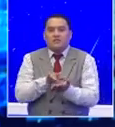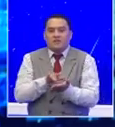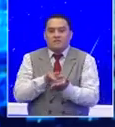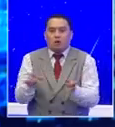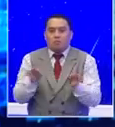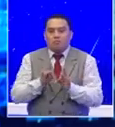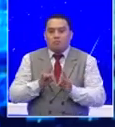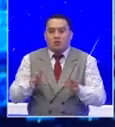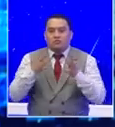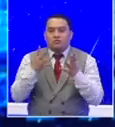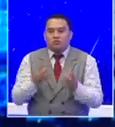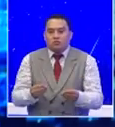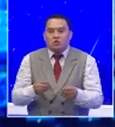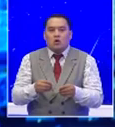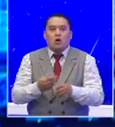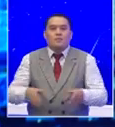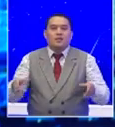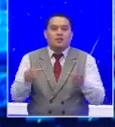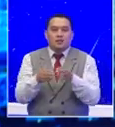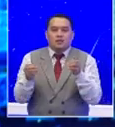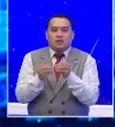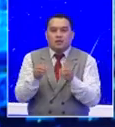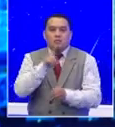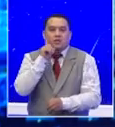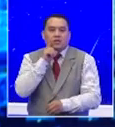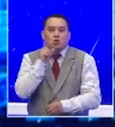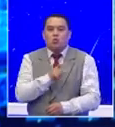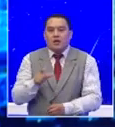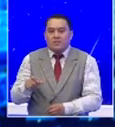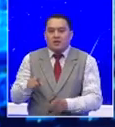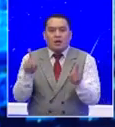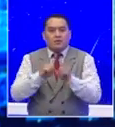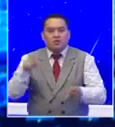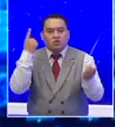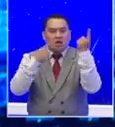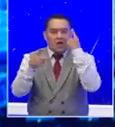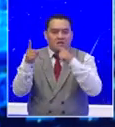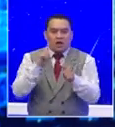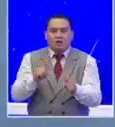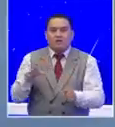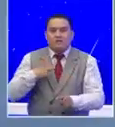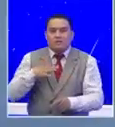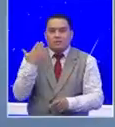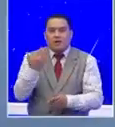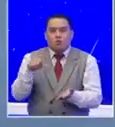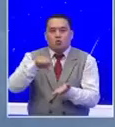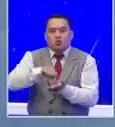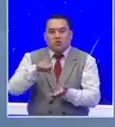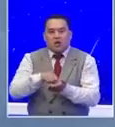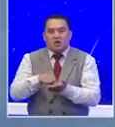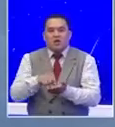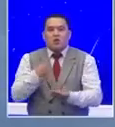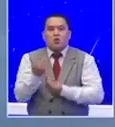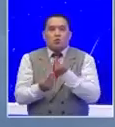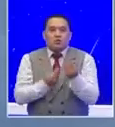квест, приуроченный к праздничному событию, объединил десятки молодых людей. Креативная идея принадлежит самим участникам.